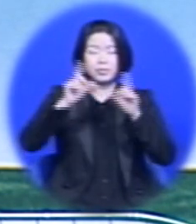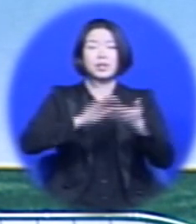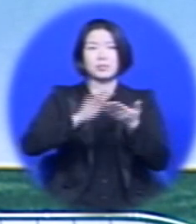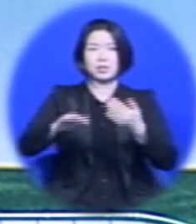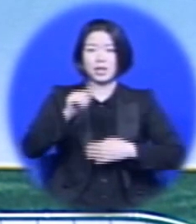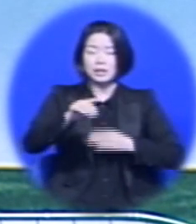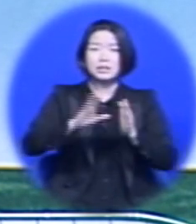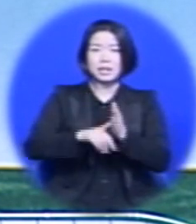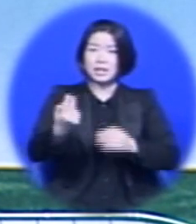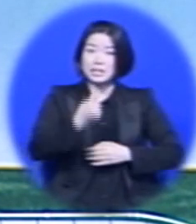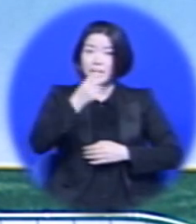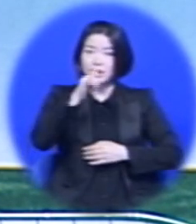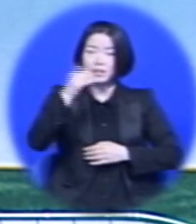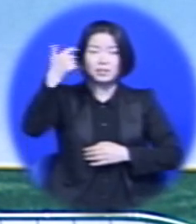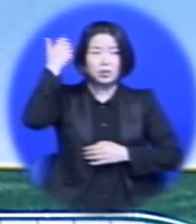살아 있는 영혼입니다